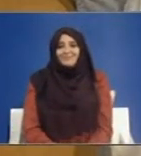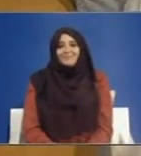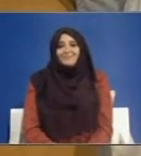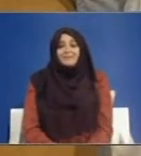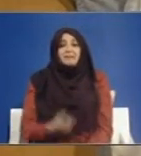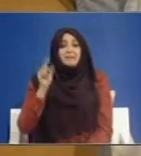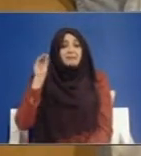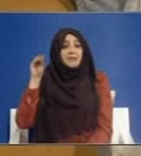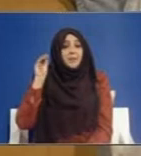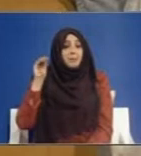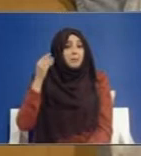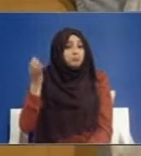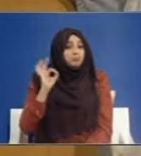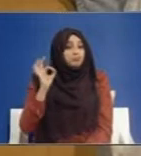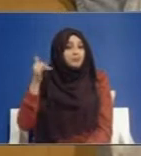شفيقة راك معنا؟